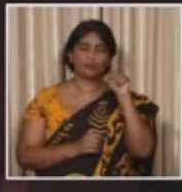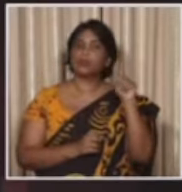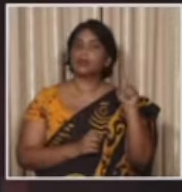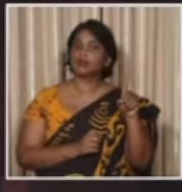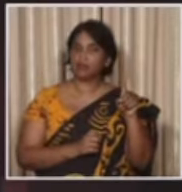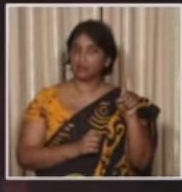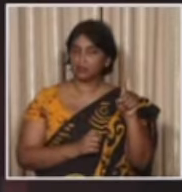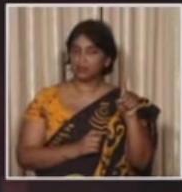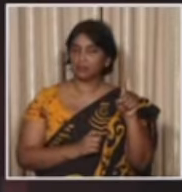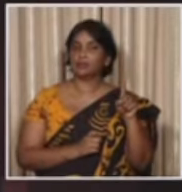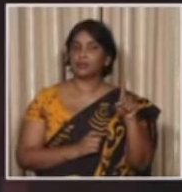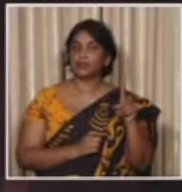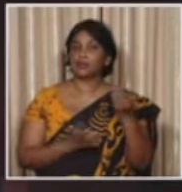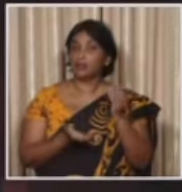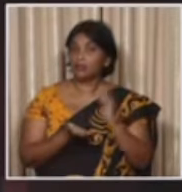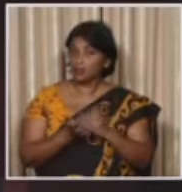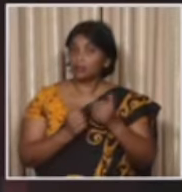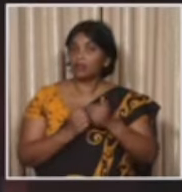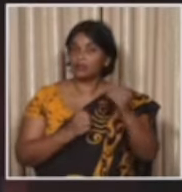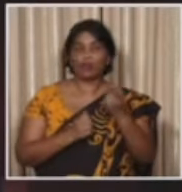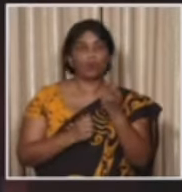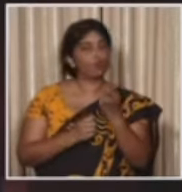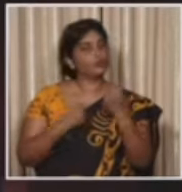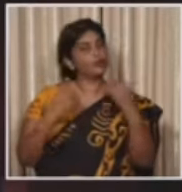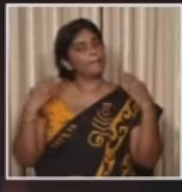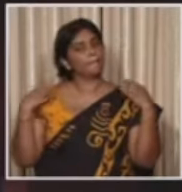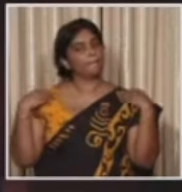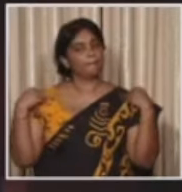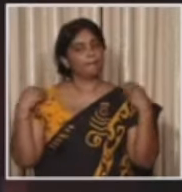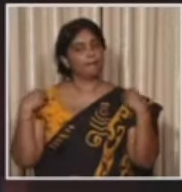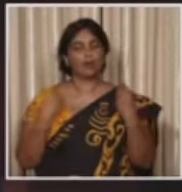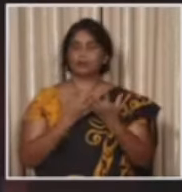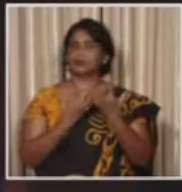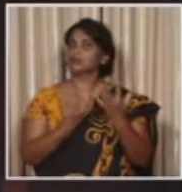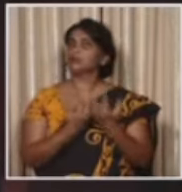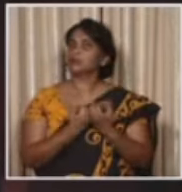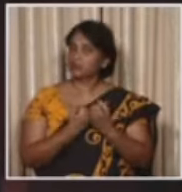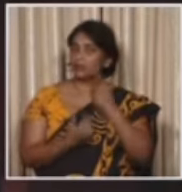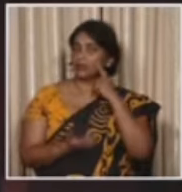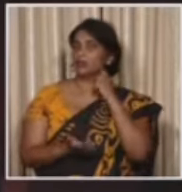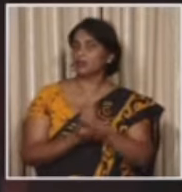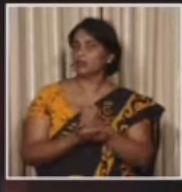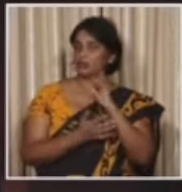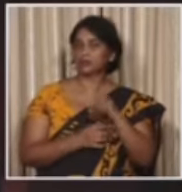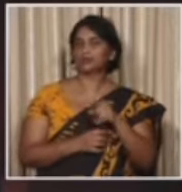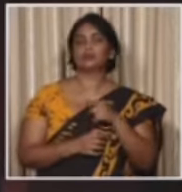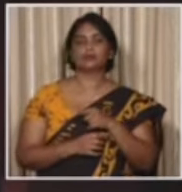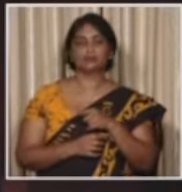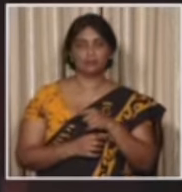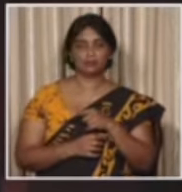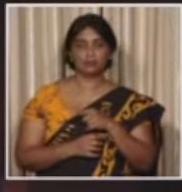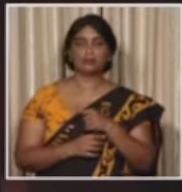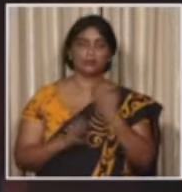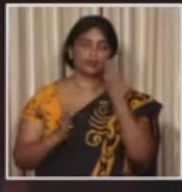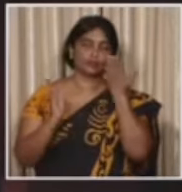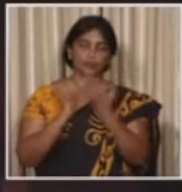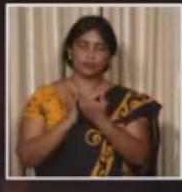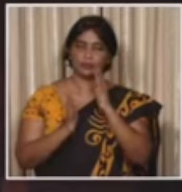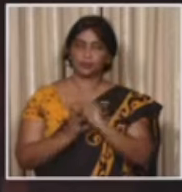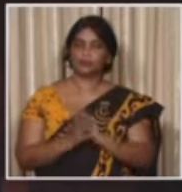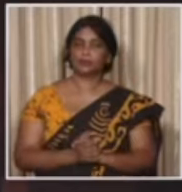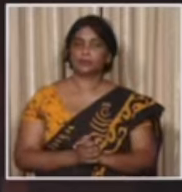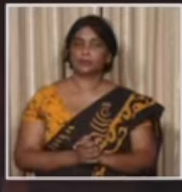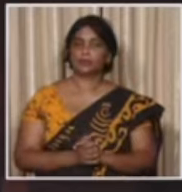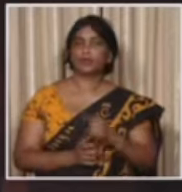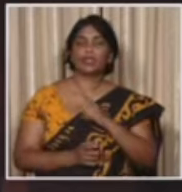50.1%, තව දුරටත් මූල්‍ය පහසුකම් ලබා ගැනීම දුෂ්කර වී ඇති බව අනාවරණය වෙලා